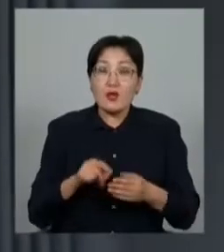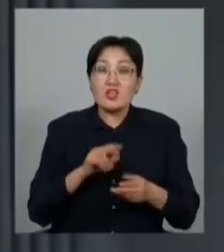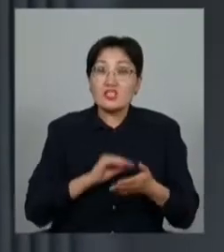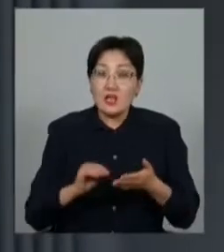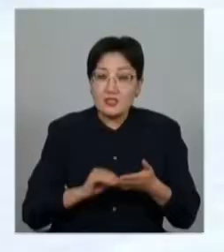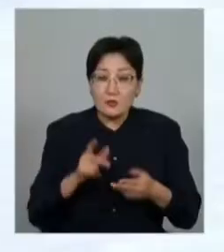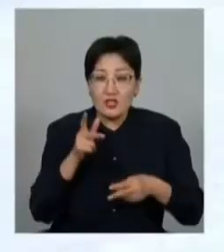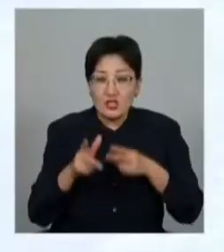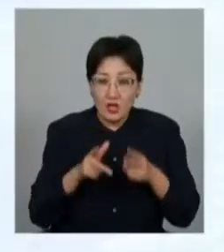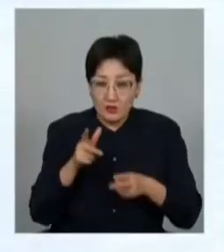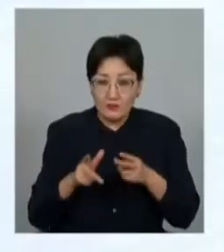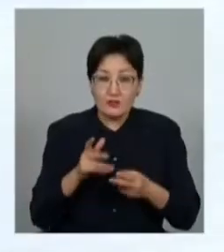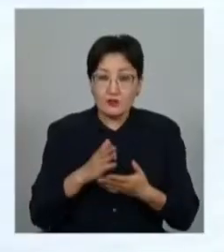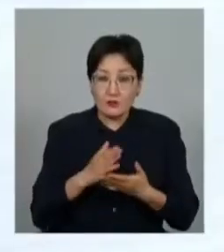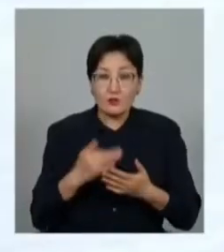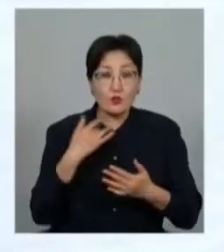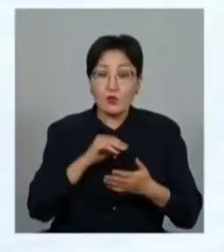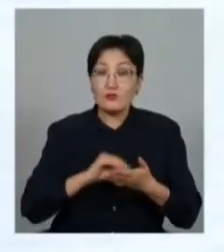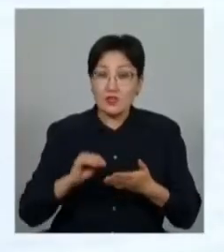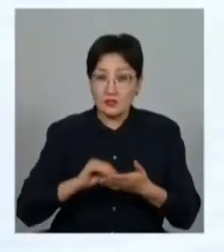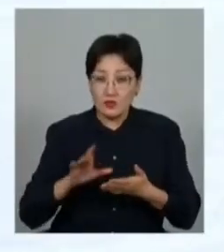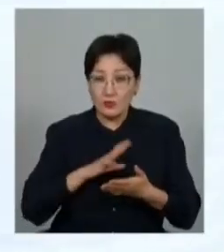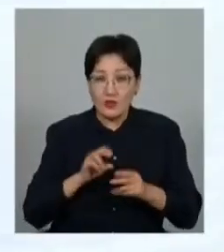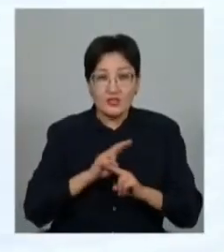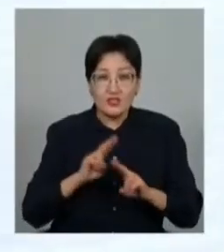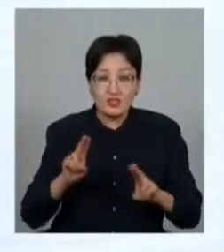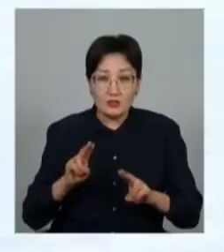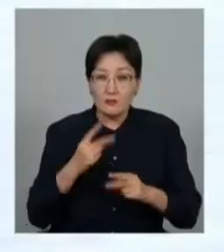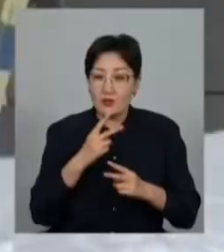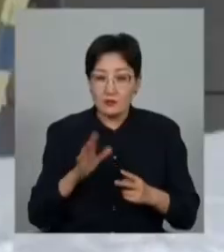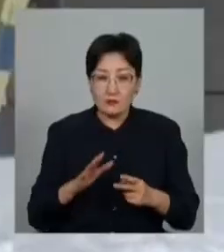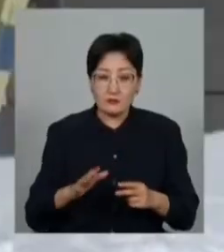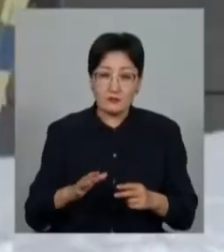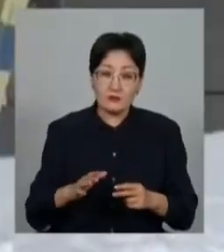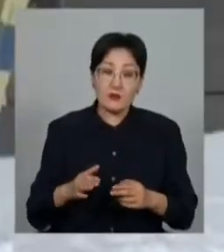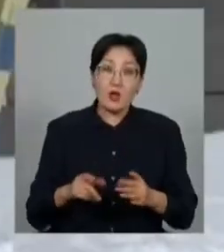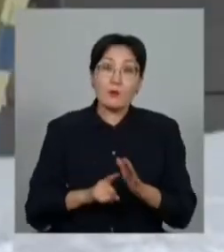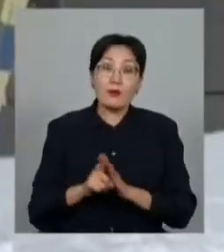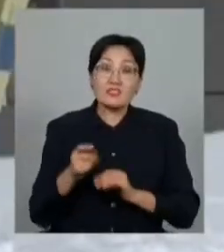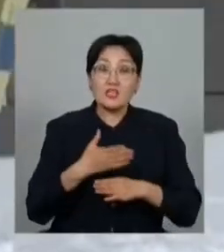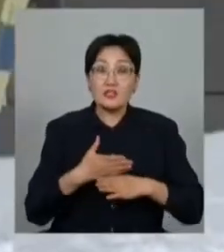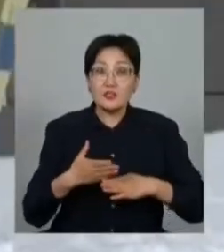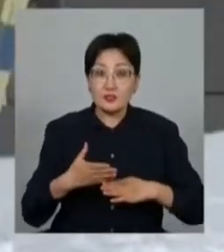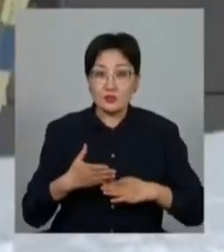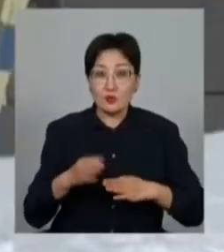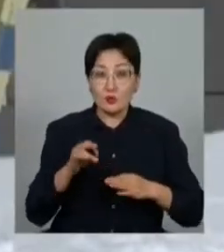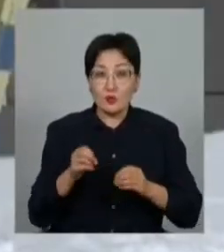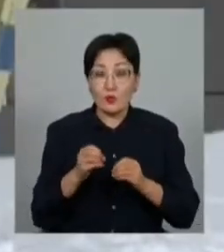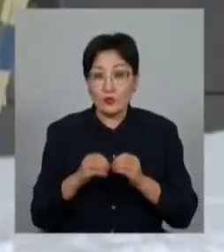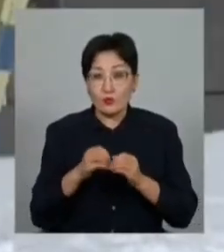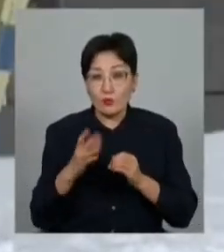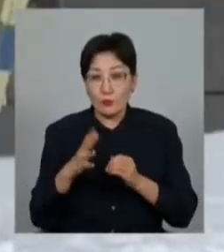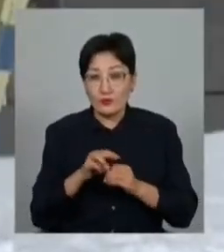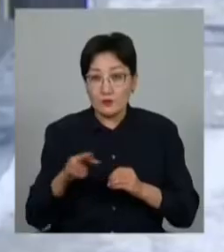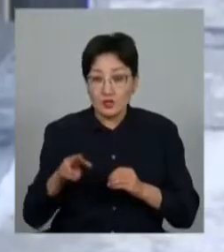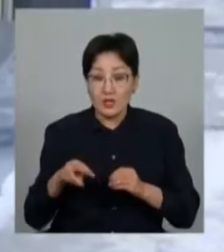жатқан активистеріміз бар. Жазып жатыр, ештеңеге ешкім қарамайды. Басталғаннан кейін 10-15 минуттан кейін